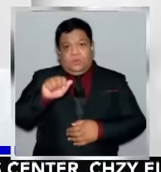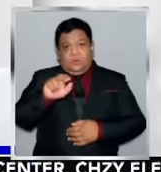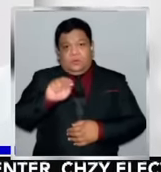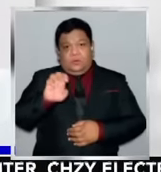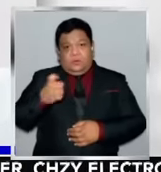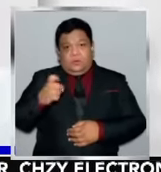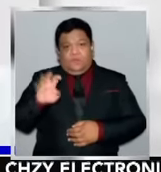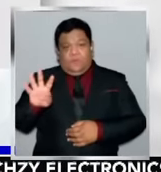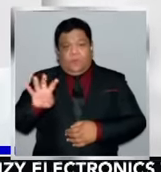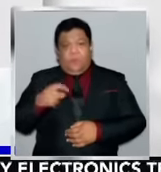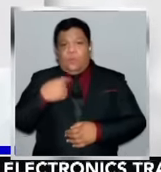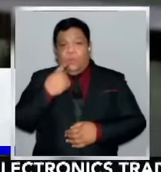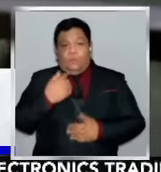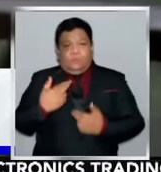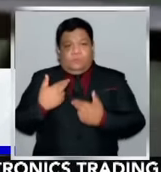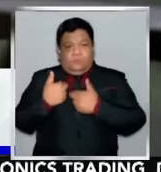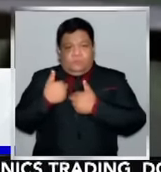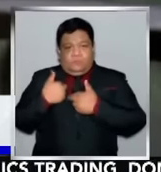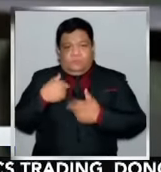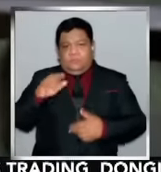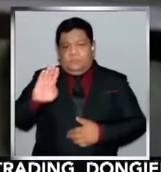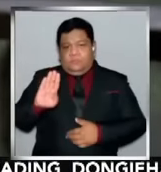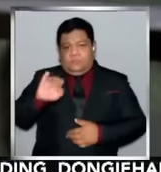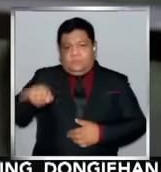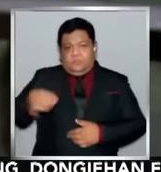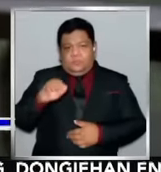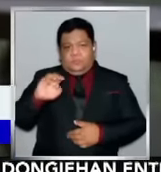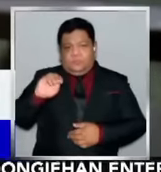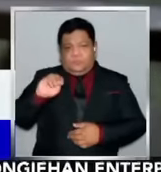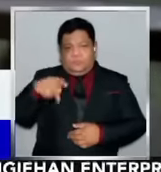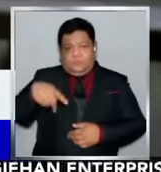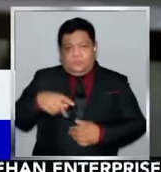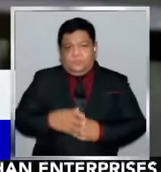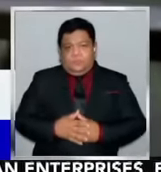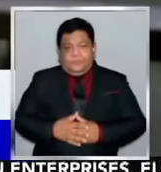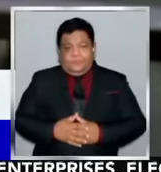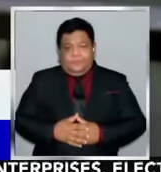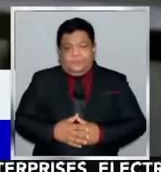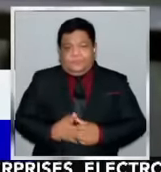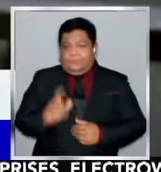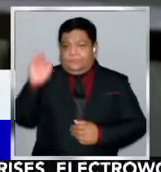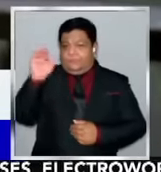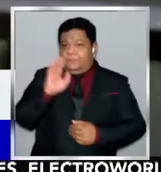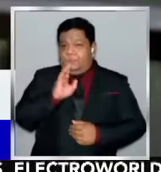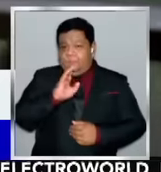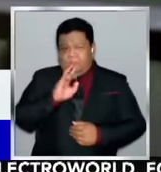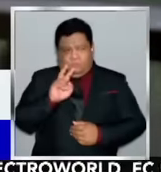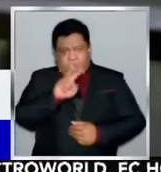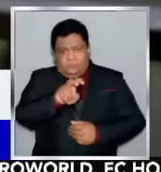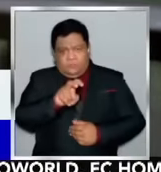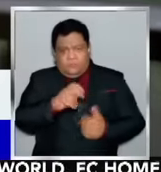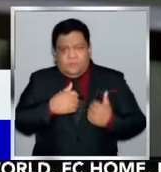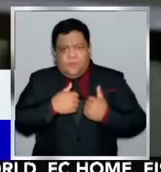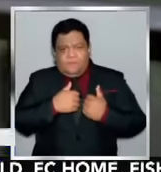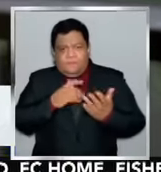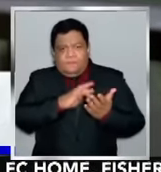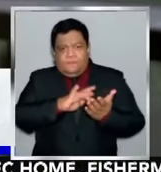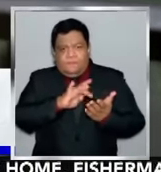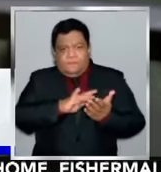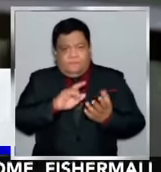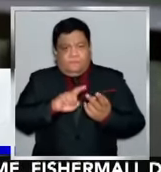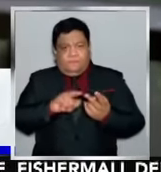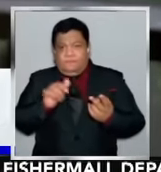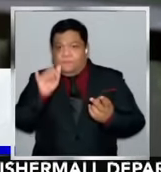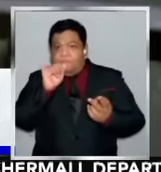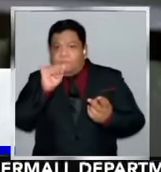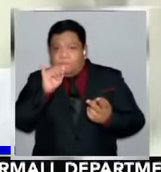and Penology o BJMP. Makikita mo na may smartphone, may alak na mamahalin,